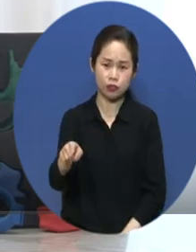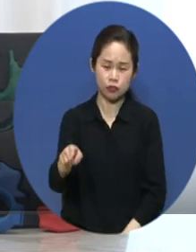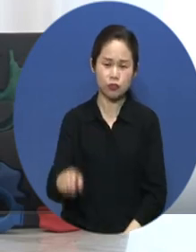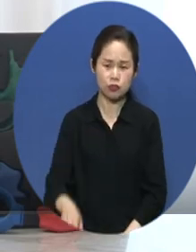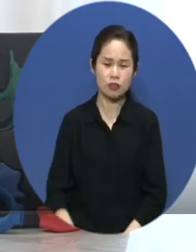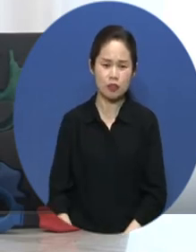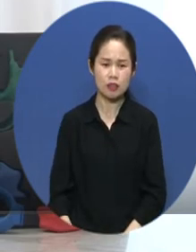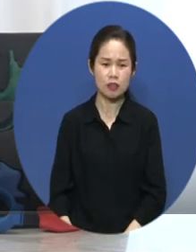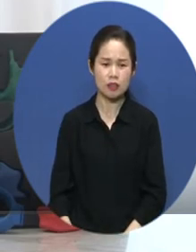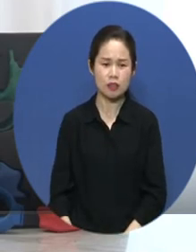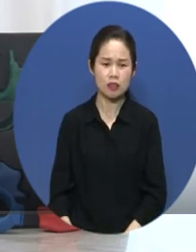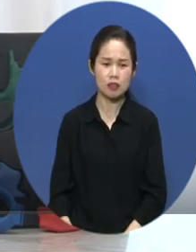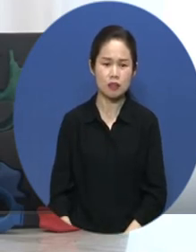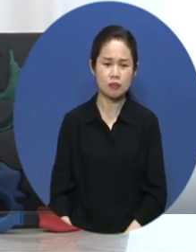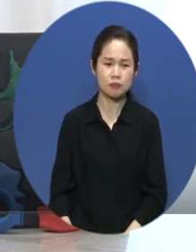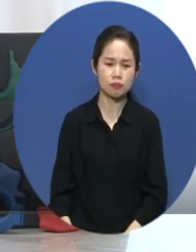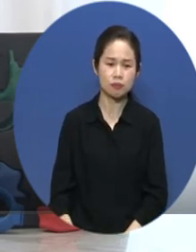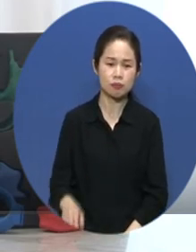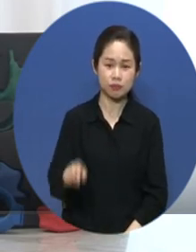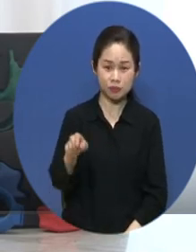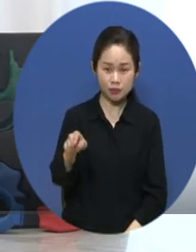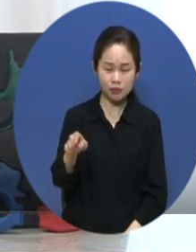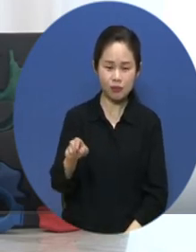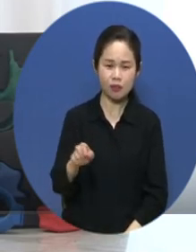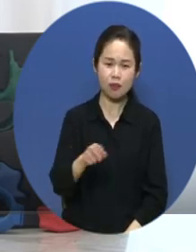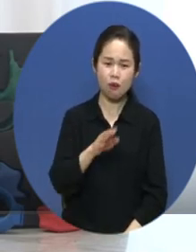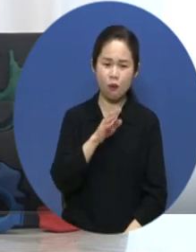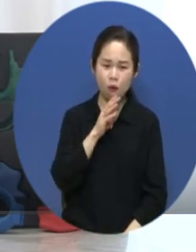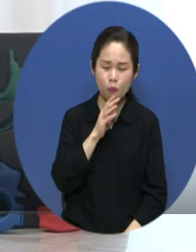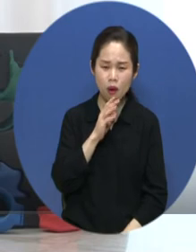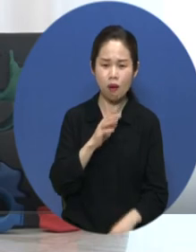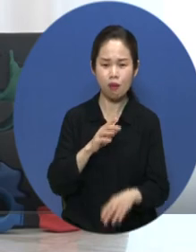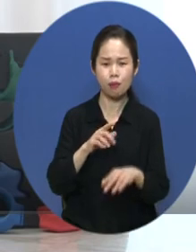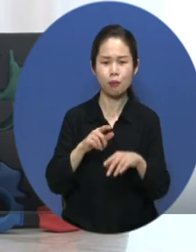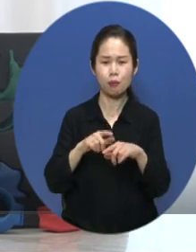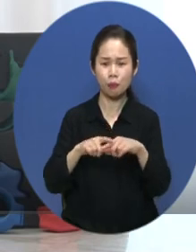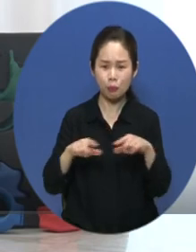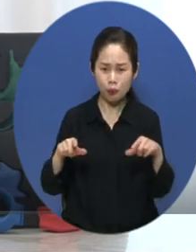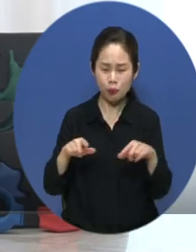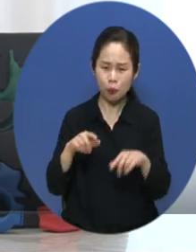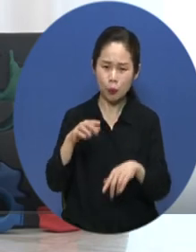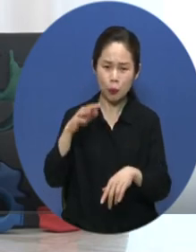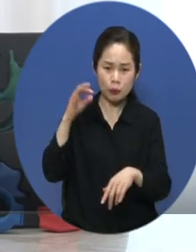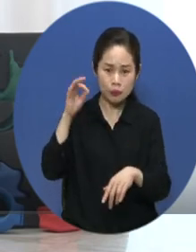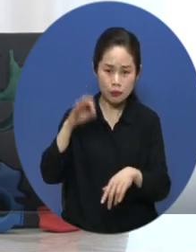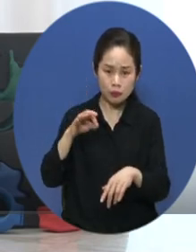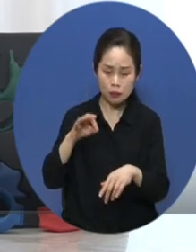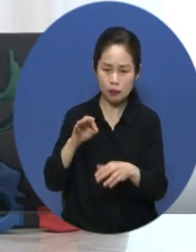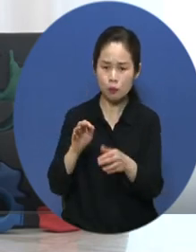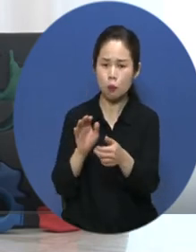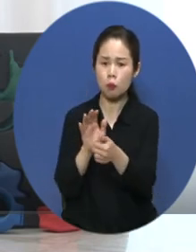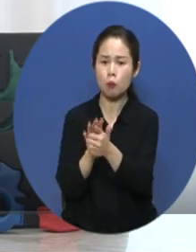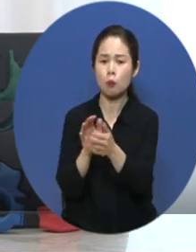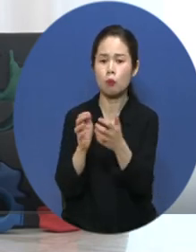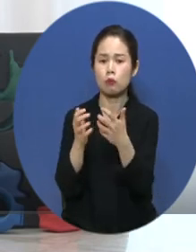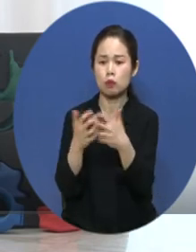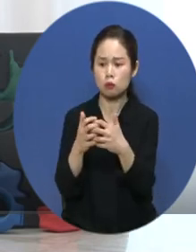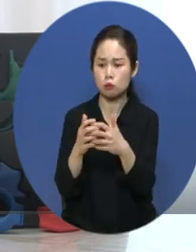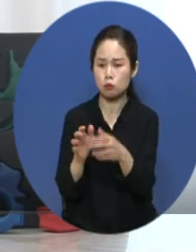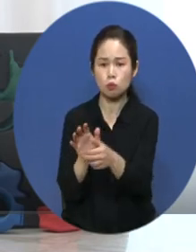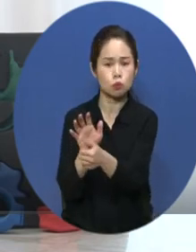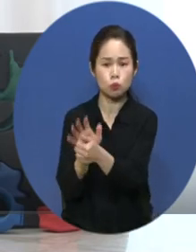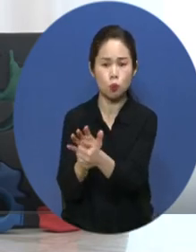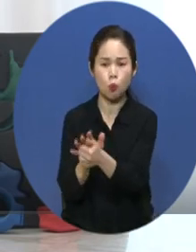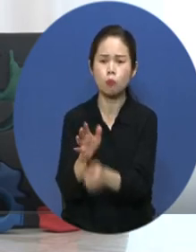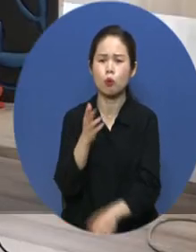많고 그리고 그들한테는 정말 사소한 보조기구도 이렇게 제공되지 않는 그런 경우가 되게